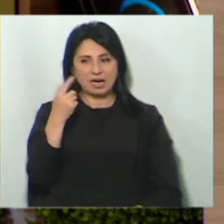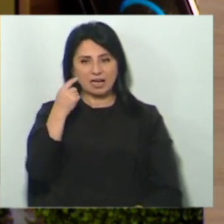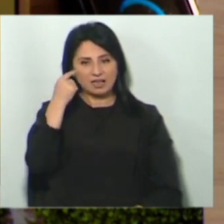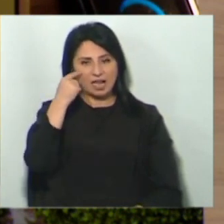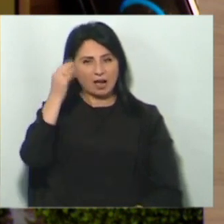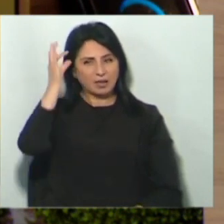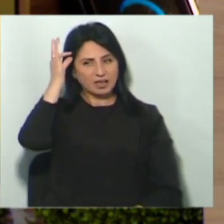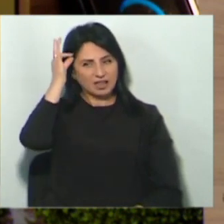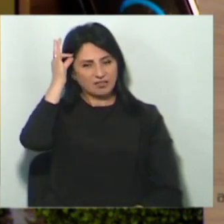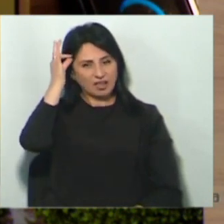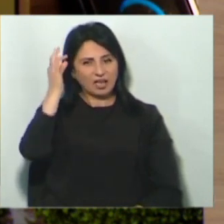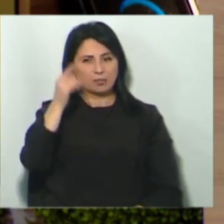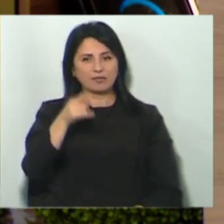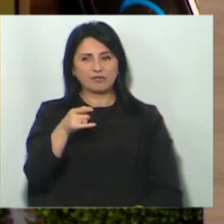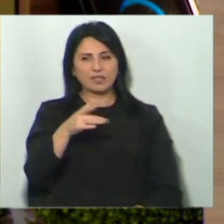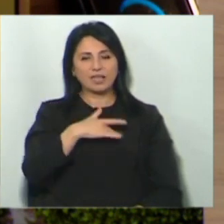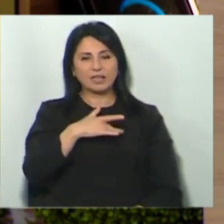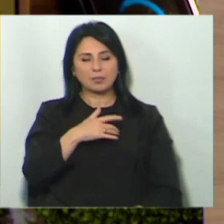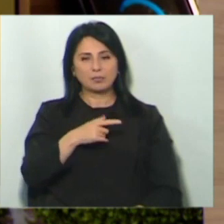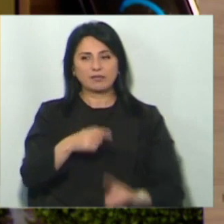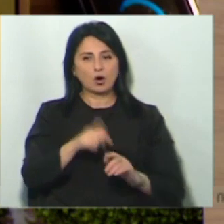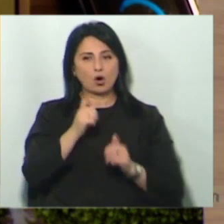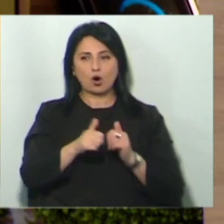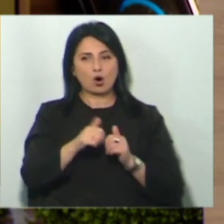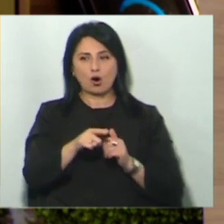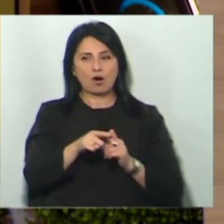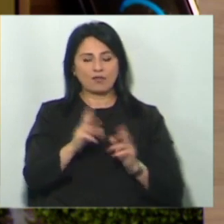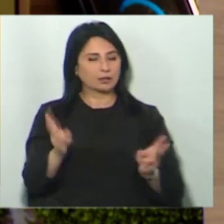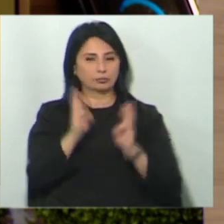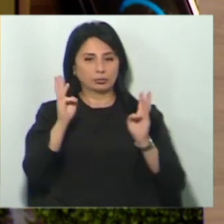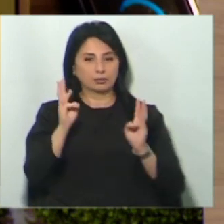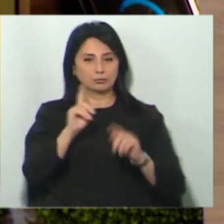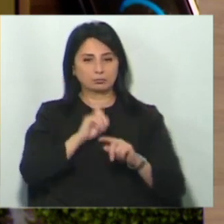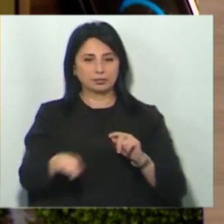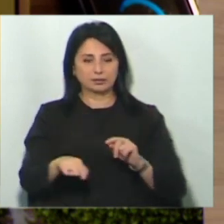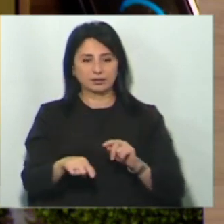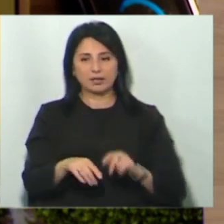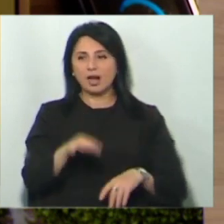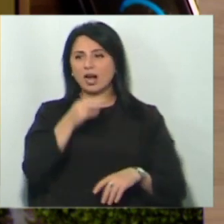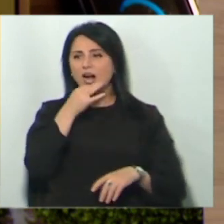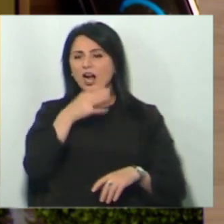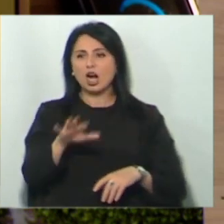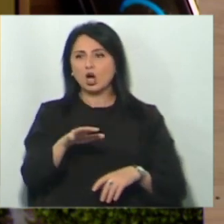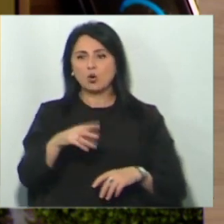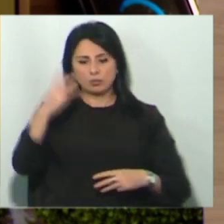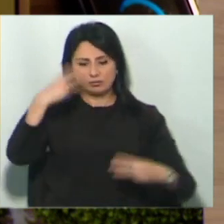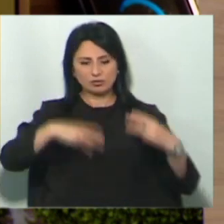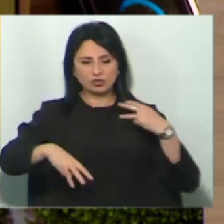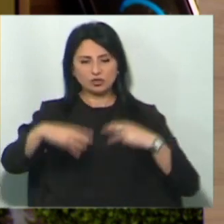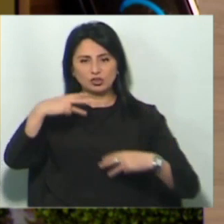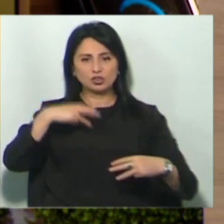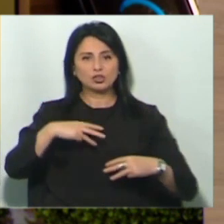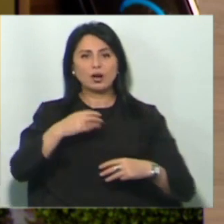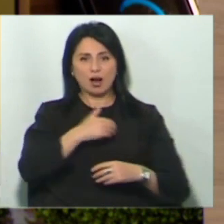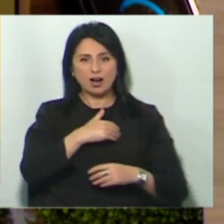bit, tuton ca anise periluba, e sare tipiscani, hot, si ceva. Mai sa nebismieri, garuci, stelba,